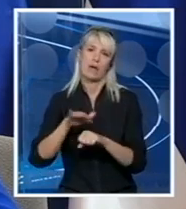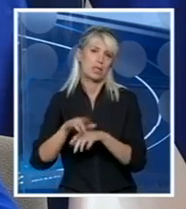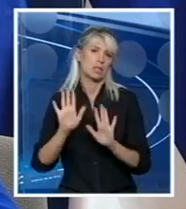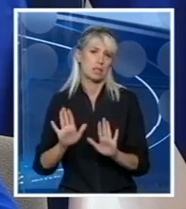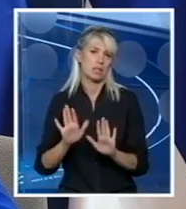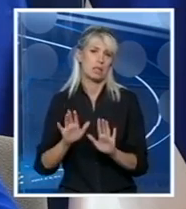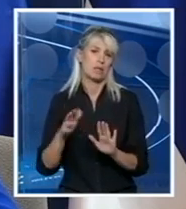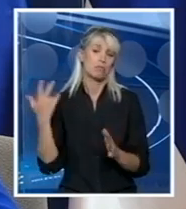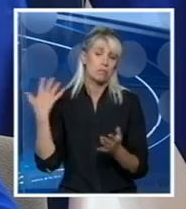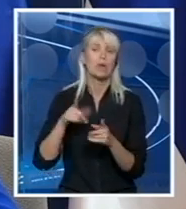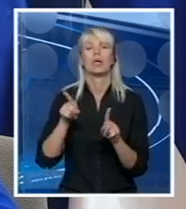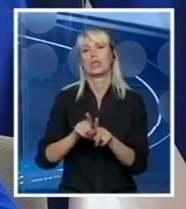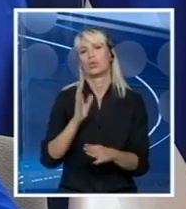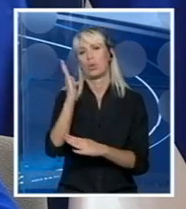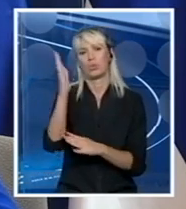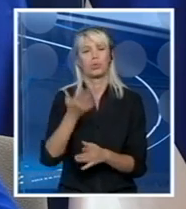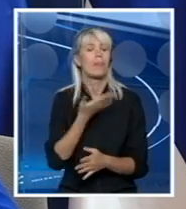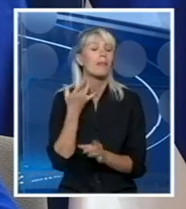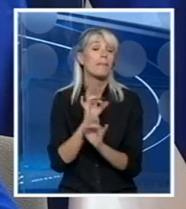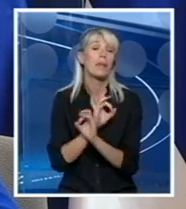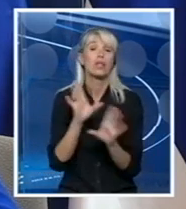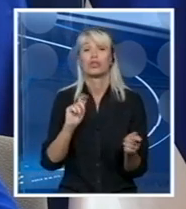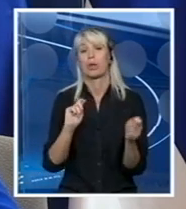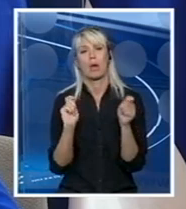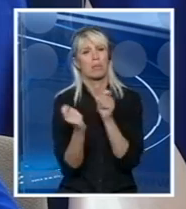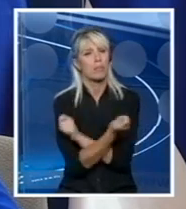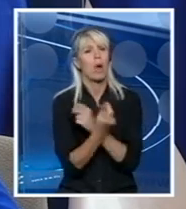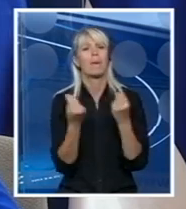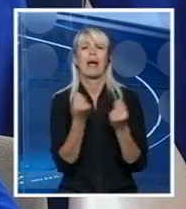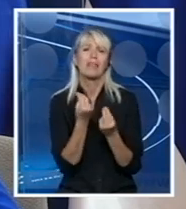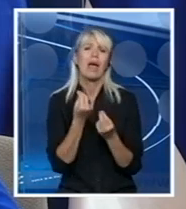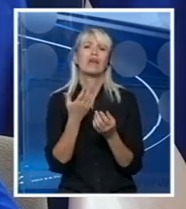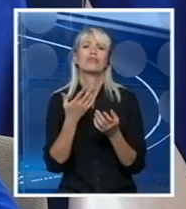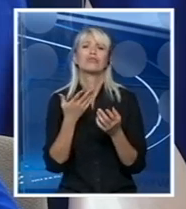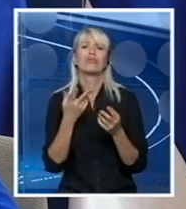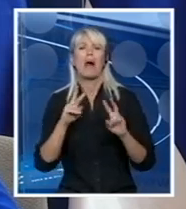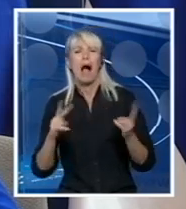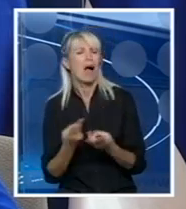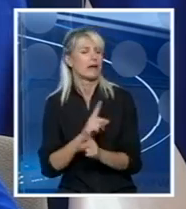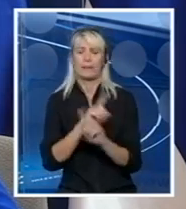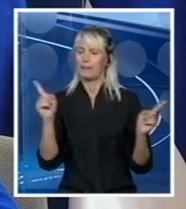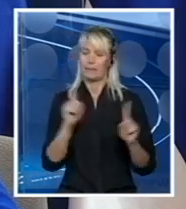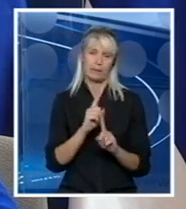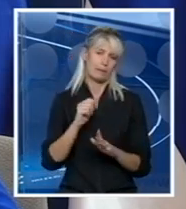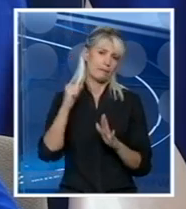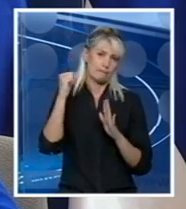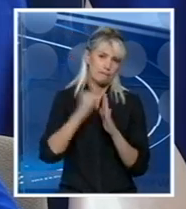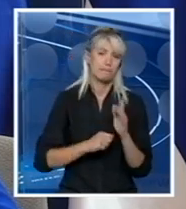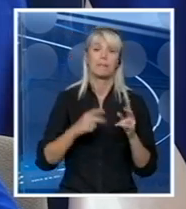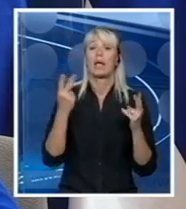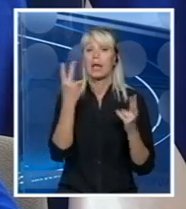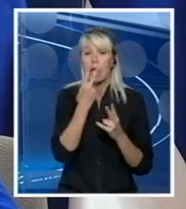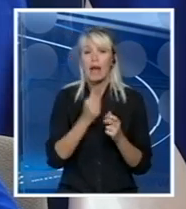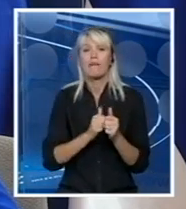budućnosti primenjivati. Znači, tu nema nikakvih odstupaka i ono što jeste prioritet, pre